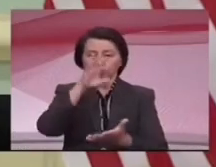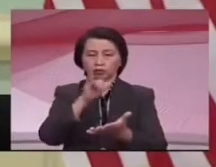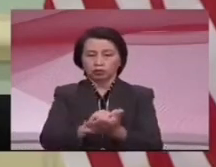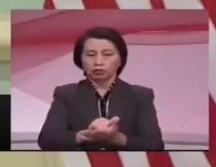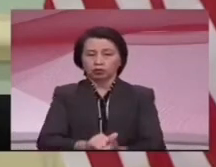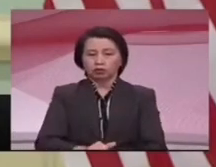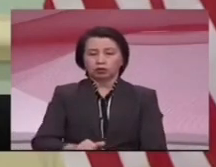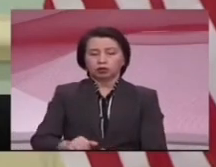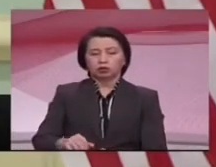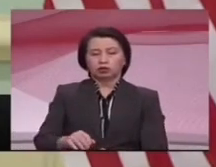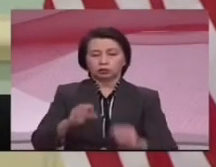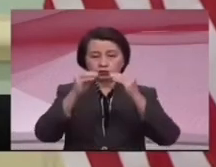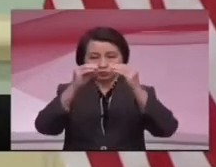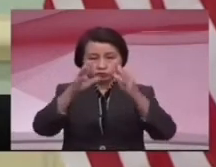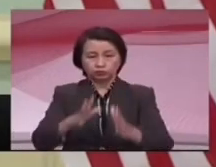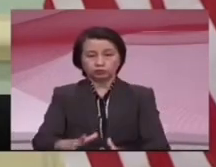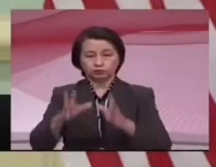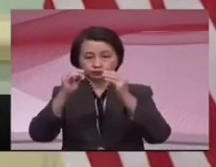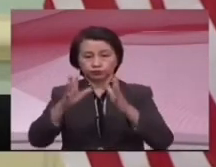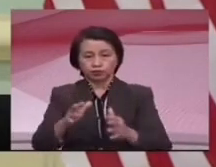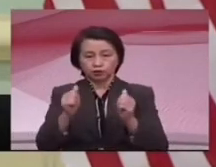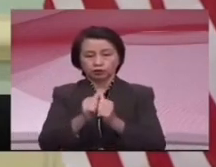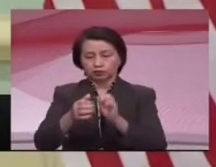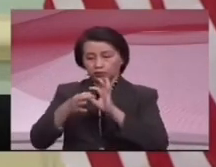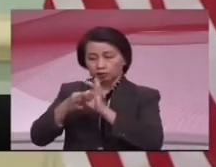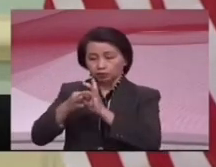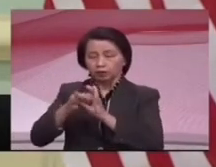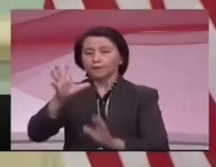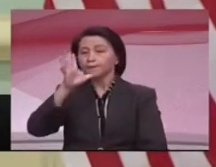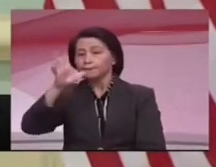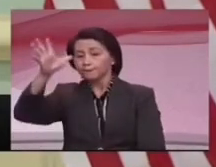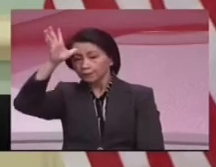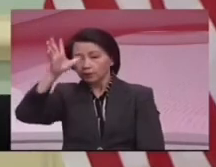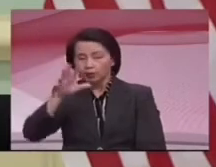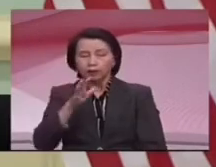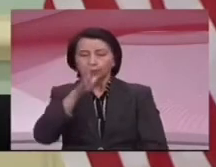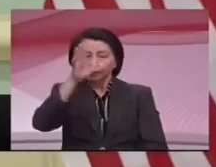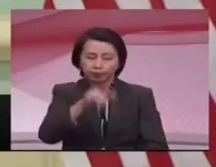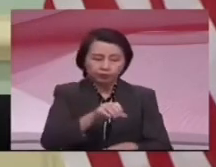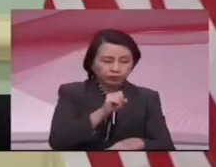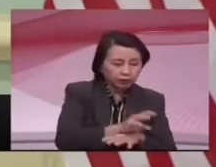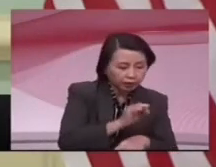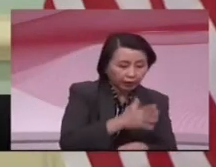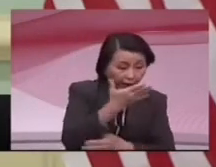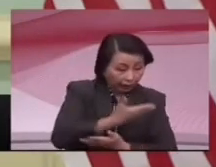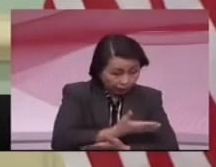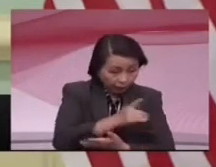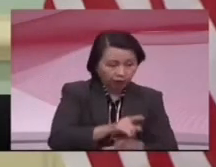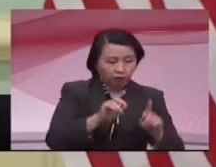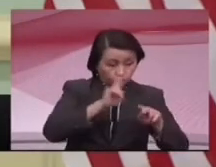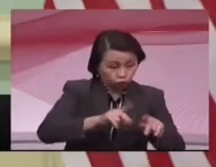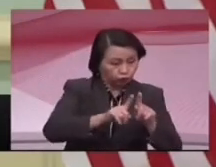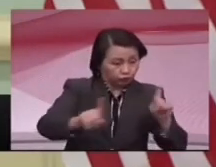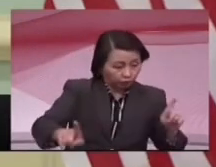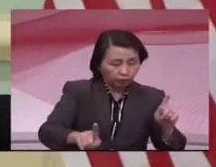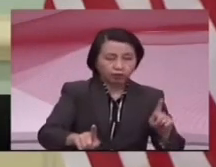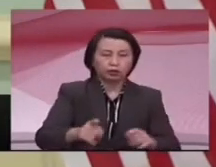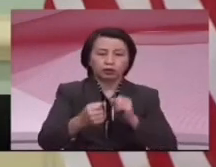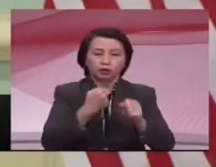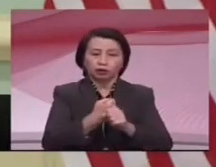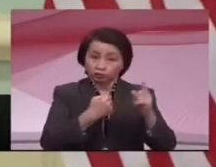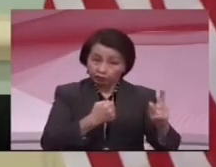ikpm Insyaallah ya guru-guru dengan kerjasama Ibu baper baper San pada anak-anak dan Kami yakin anak-anak di tahu